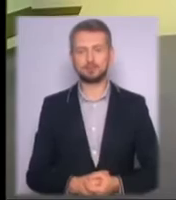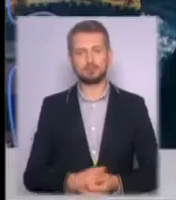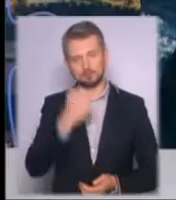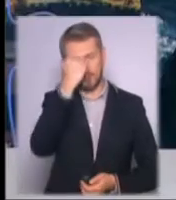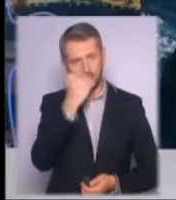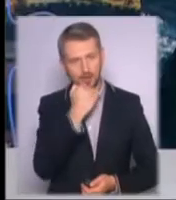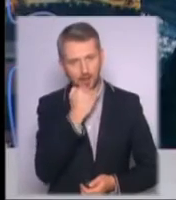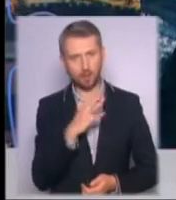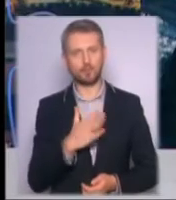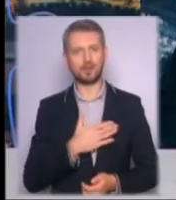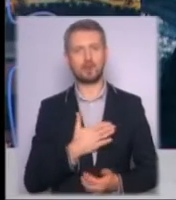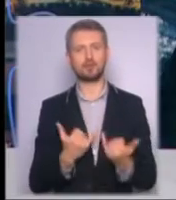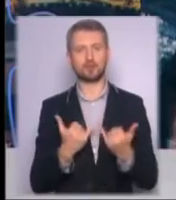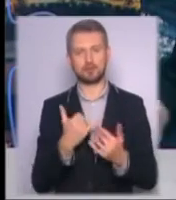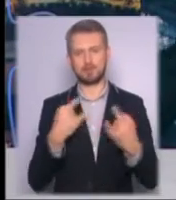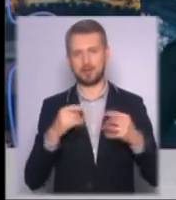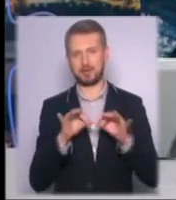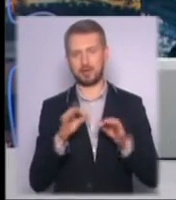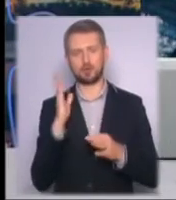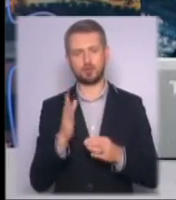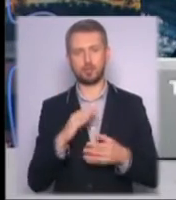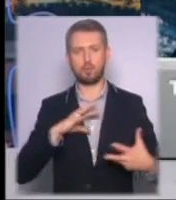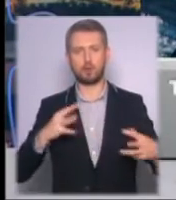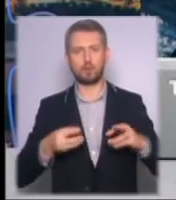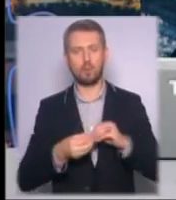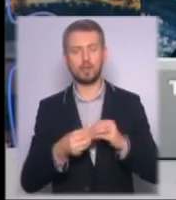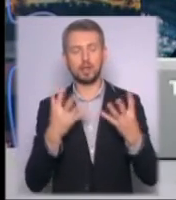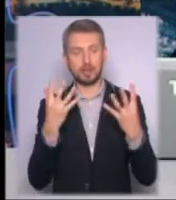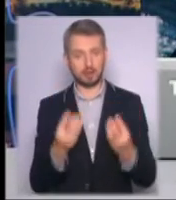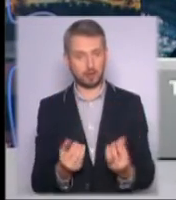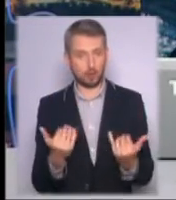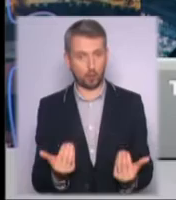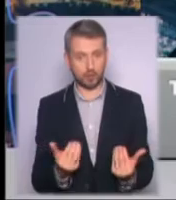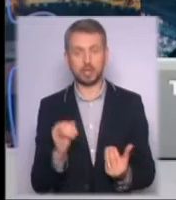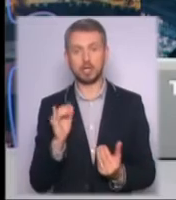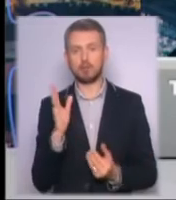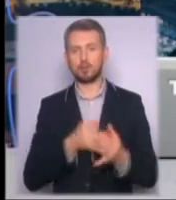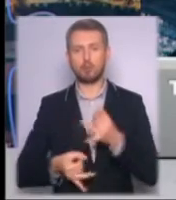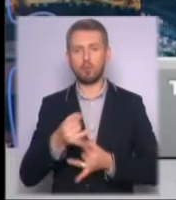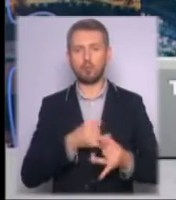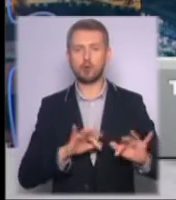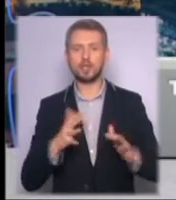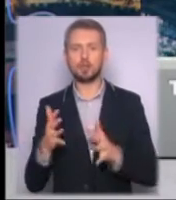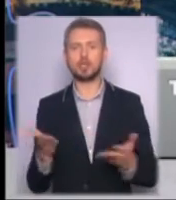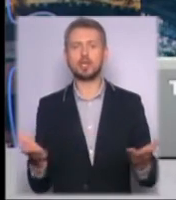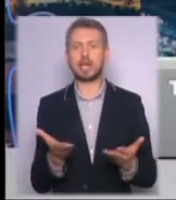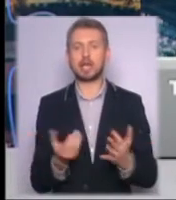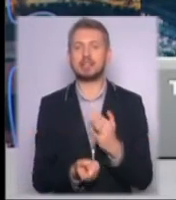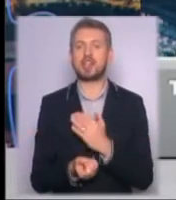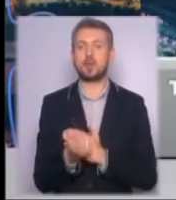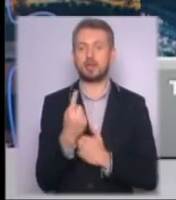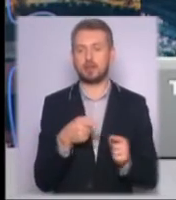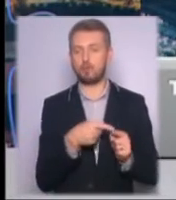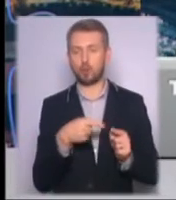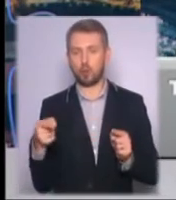Олексо. В наших сьогоднішніх передачах ми традиційно будемо підсумовувати день, що минає, ну і, власне, обговорювати ті події, які з'явилися